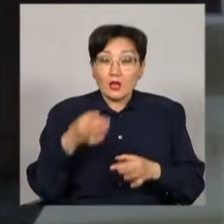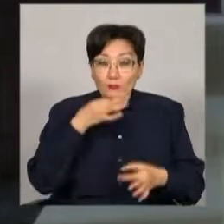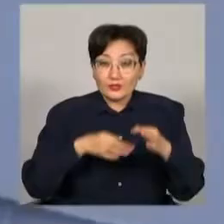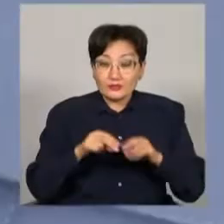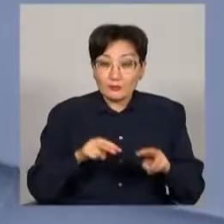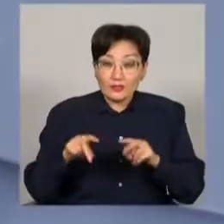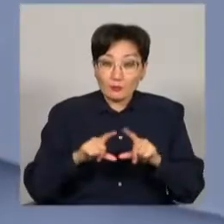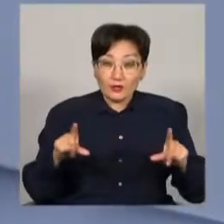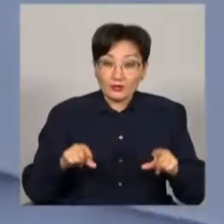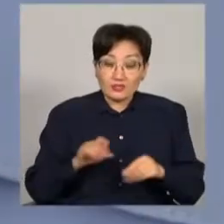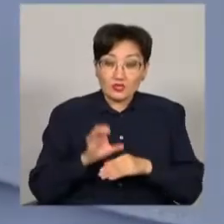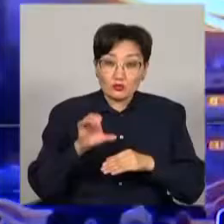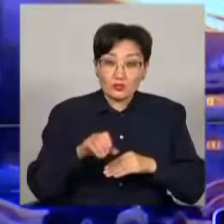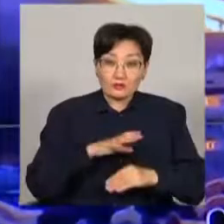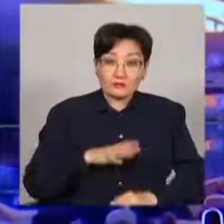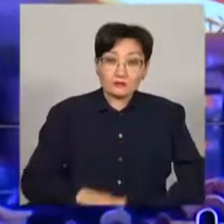бақылау департаментіне жолданды.